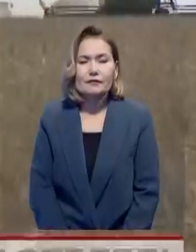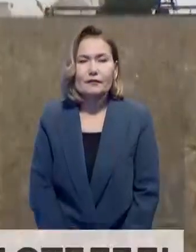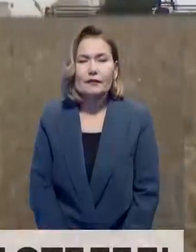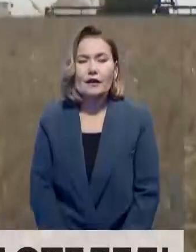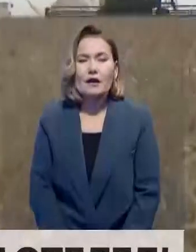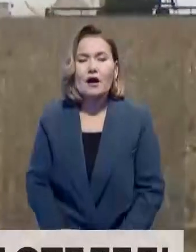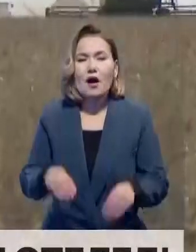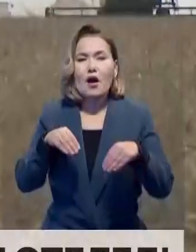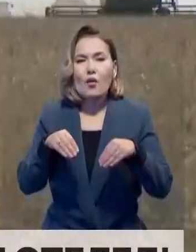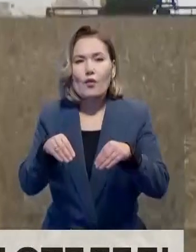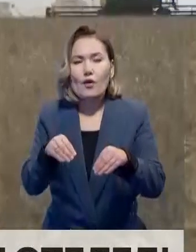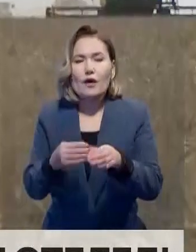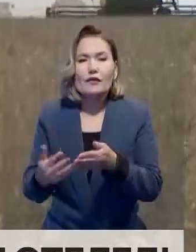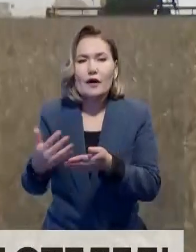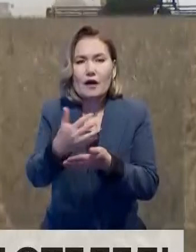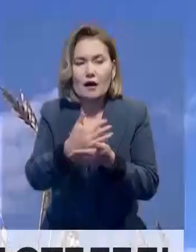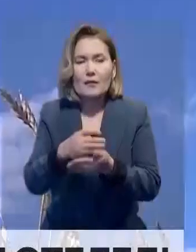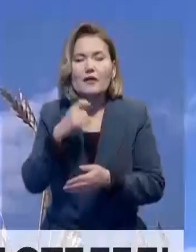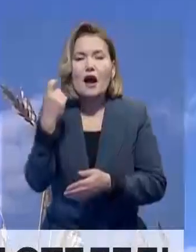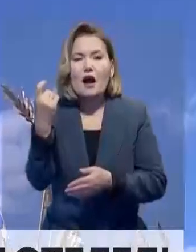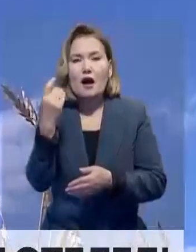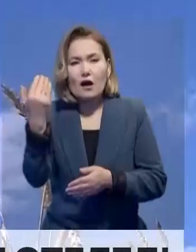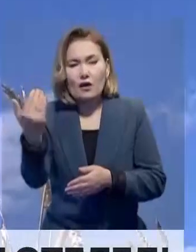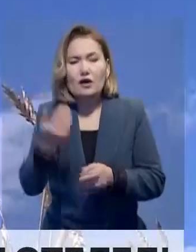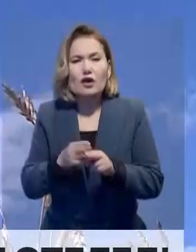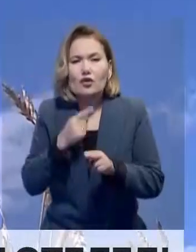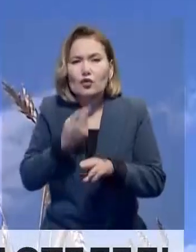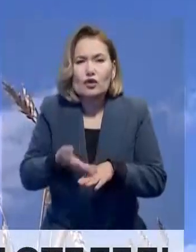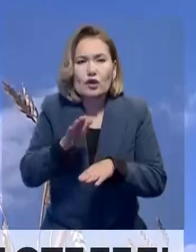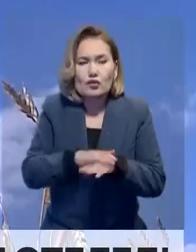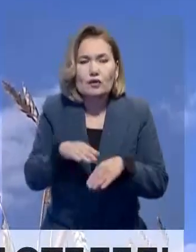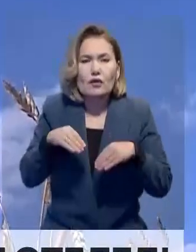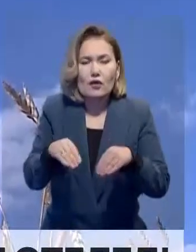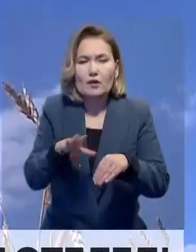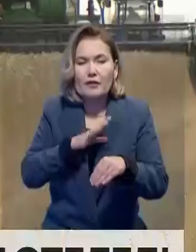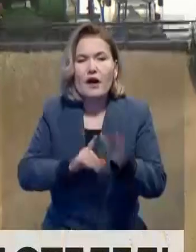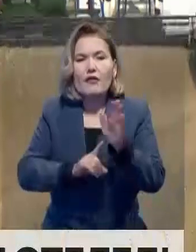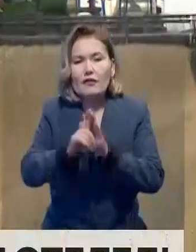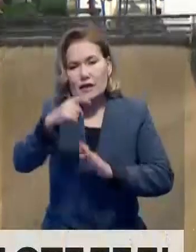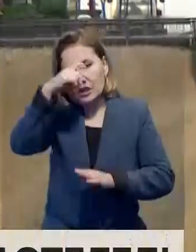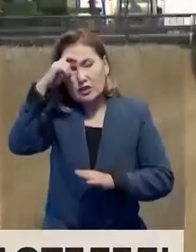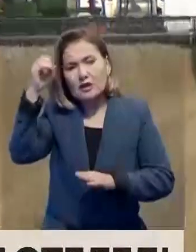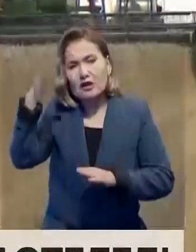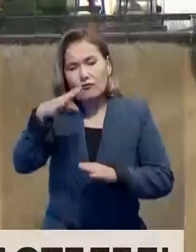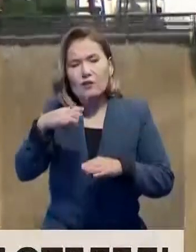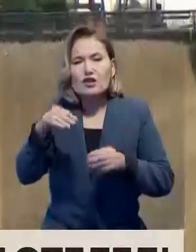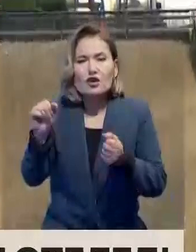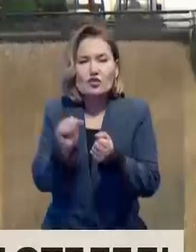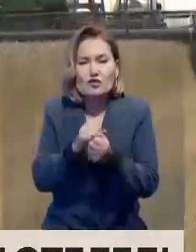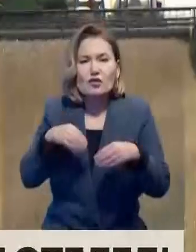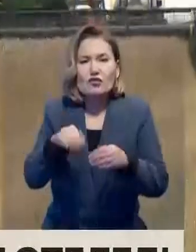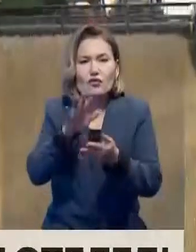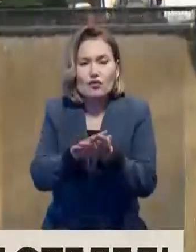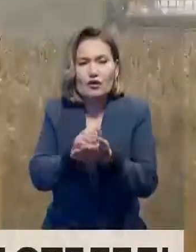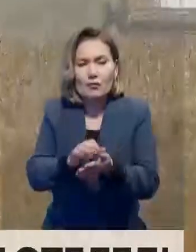Табысын жерден терген ауыл жұртына биылғы жыл оңайға соқпат. Шаруалар алдымен қапырық ыстық һәм құрғақшылықпен күресті. Кейін егінін